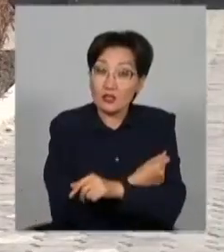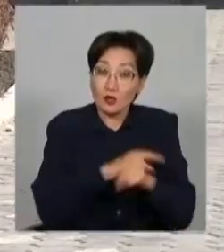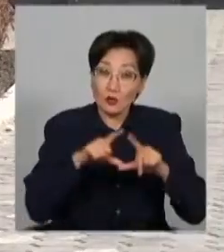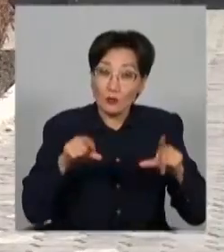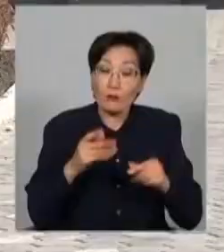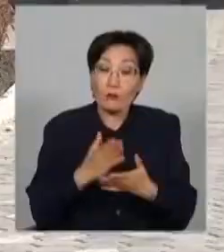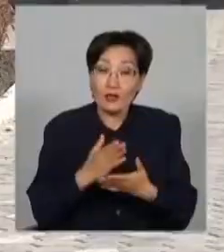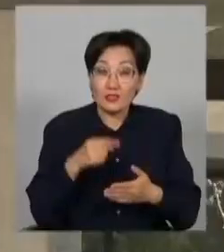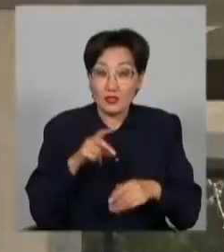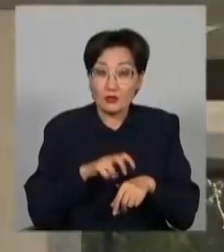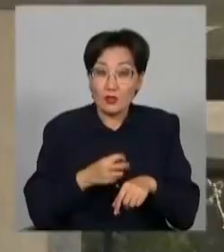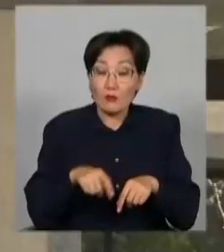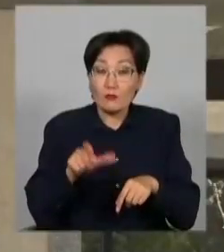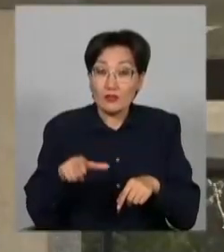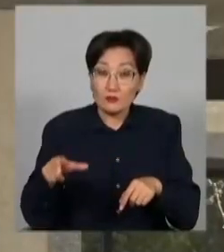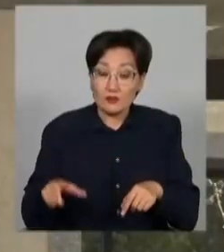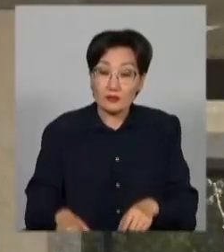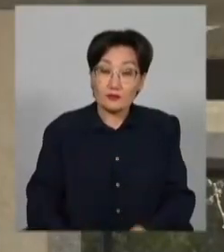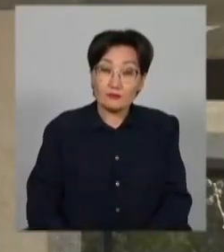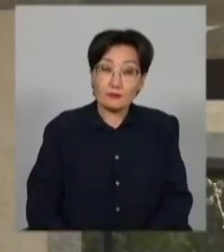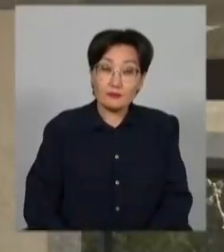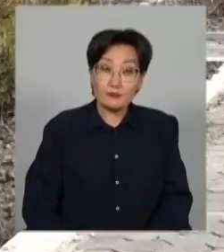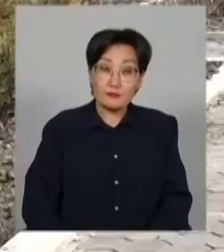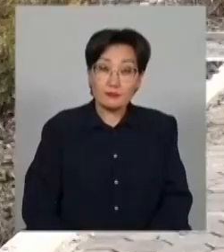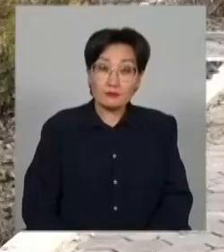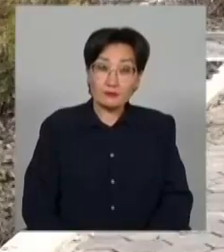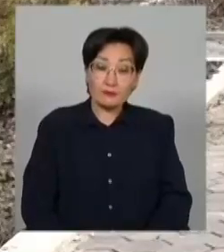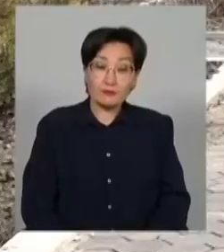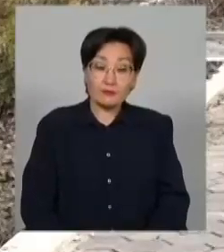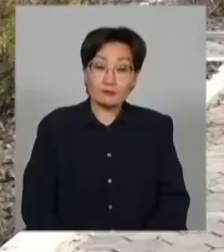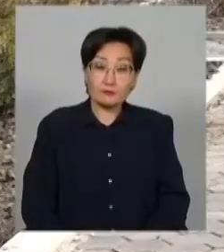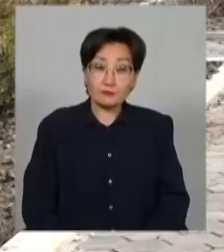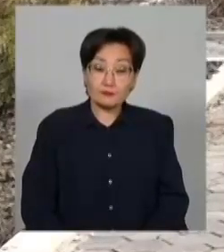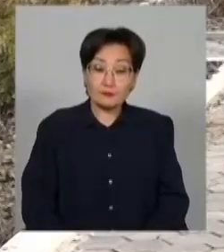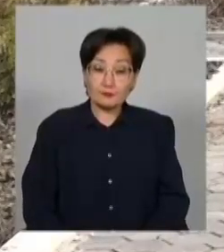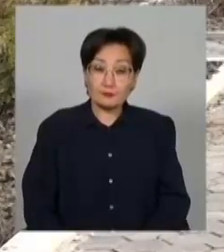ғана бар дейді медицина саласының білікті қызметкерлері. Розай Нұртай, Жақсылық Тілепберген, Алматы телеарнасы.